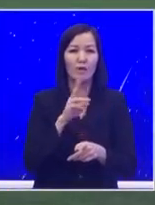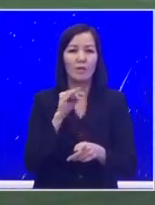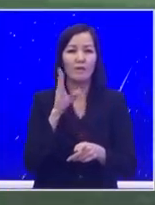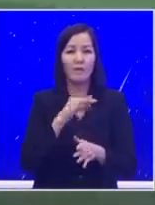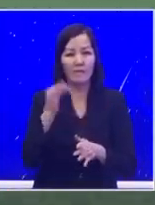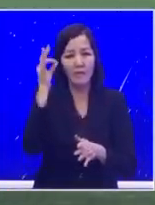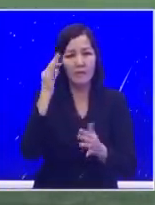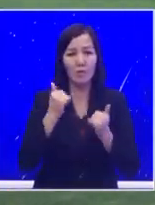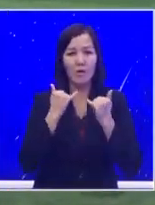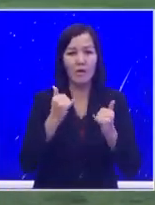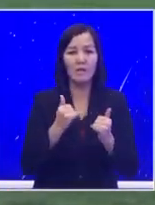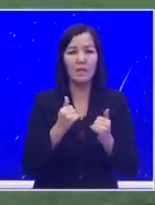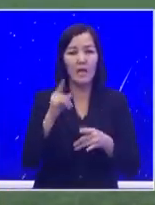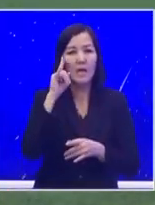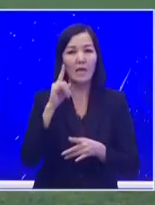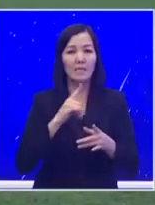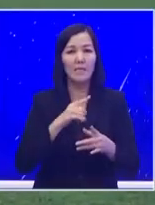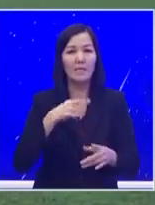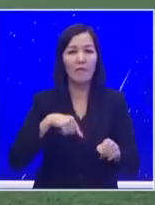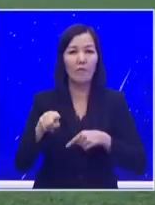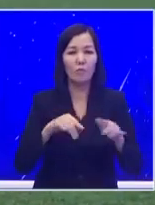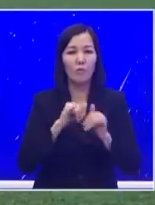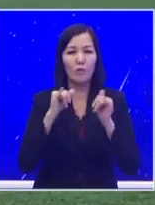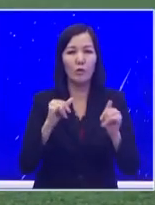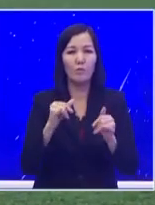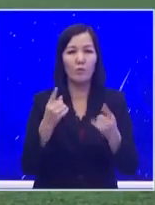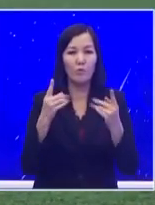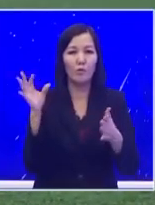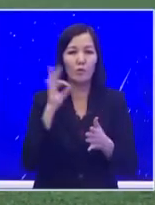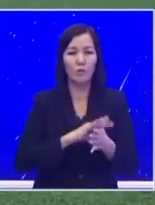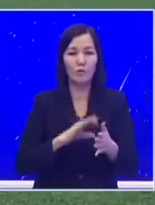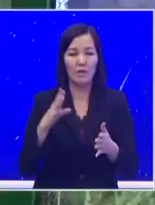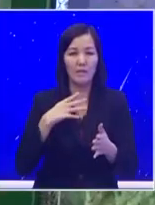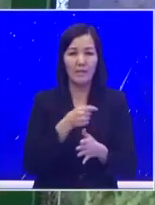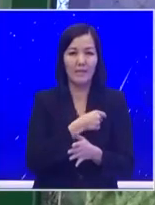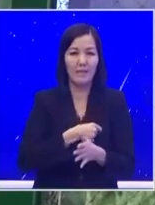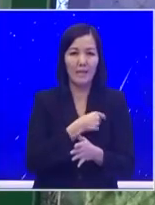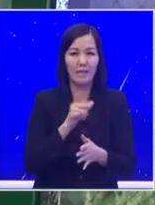Бачеваров еске алуға арналды. Ол Қазақстан футболының дамуына өзіндік үлес қосқан маманның бірі болған.